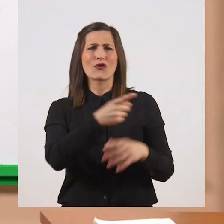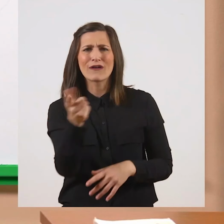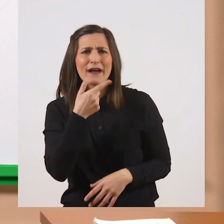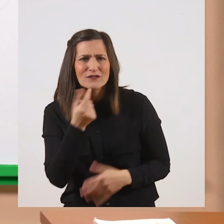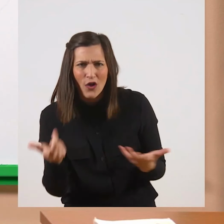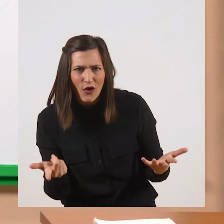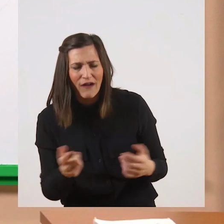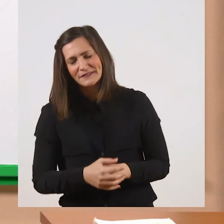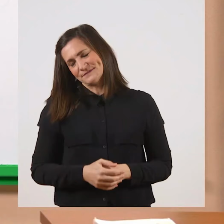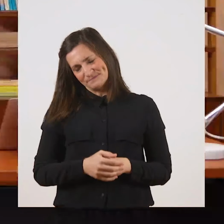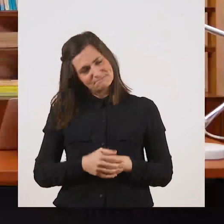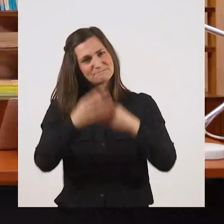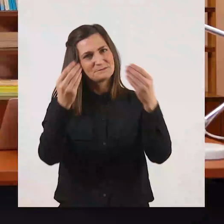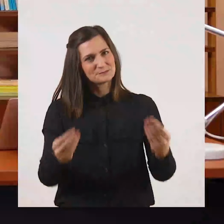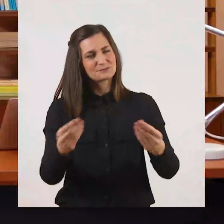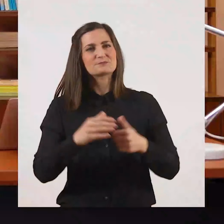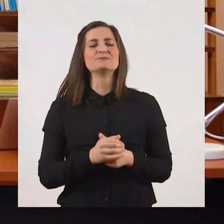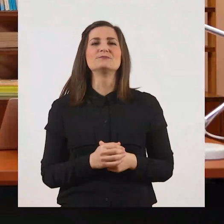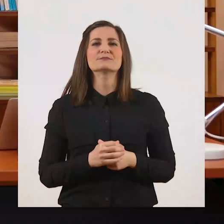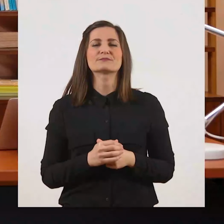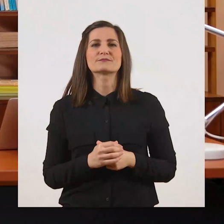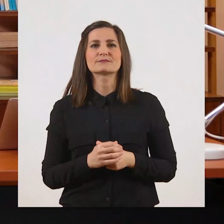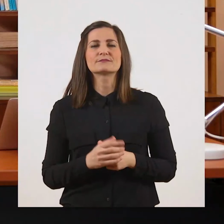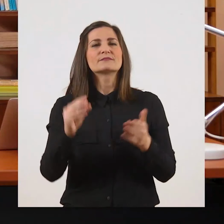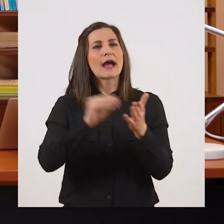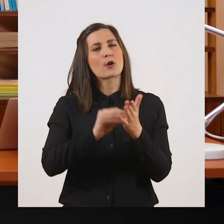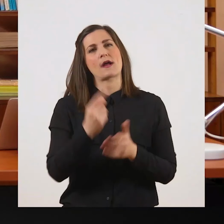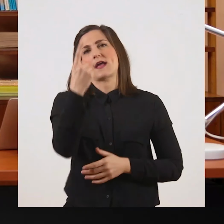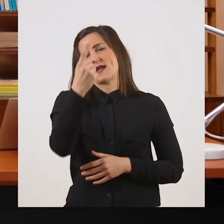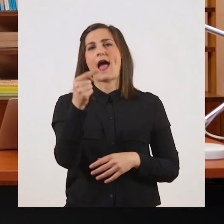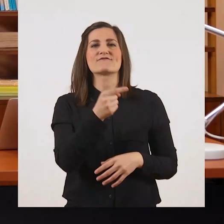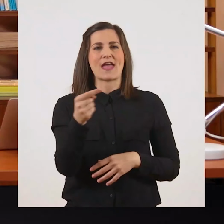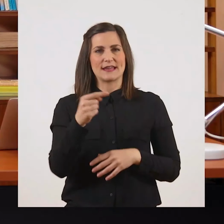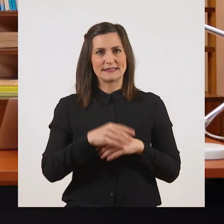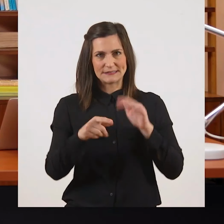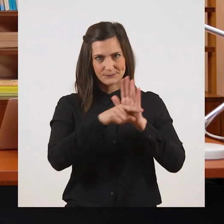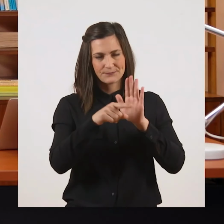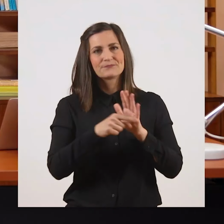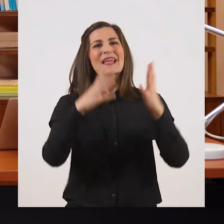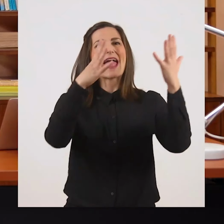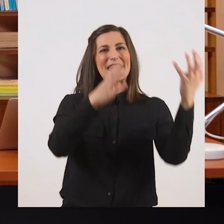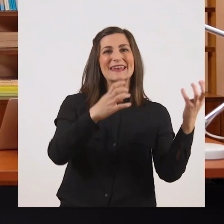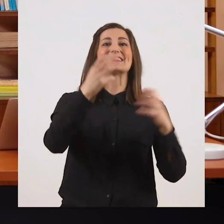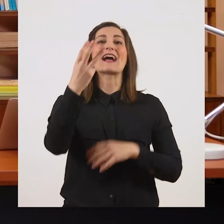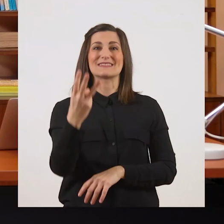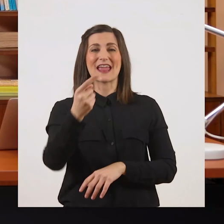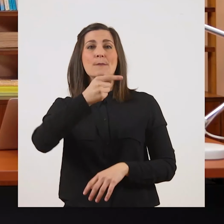Εύκολο. Πάρα πολύ ωραία. Και άλλη μία αφαίρεση. 93 μείον 5.